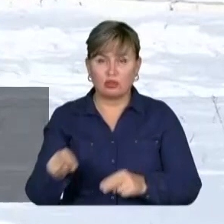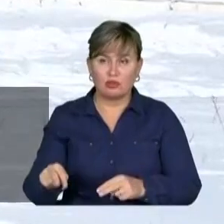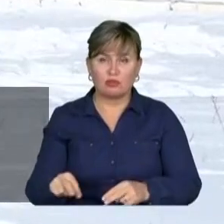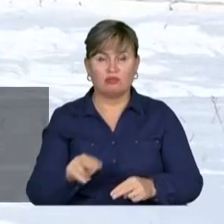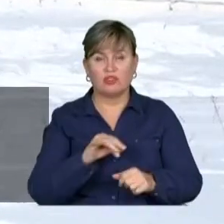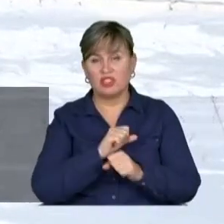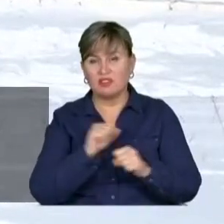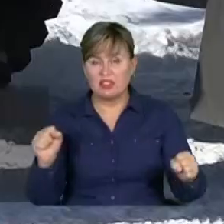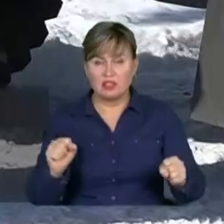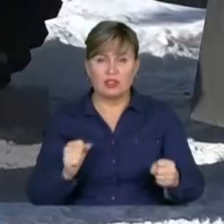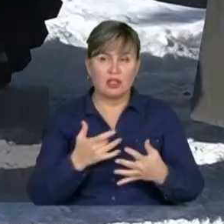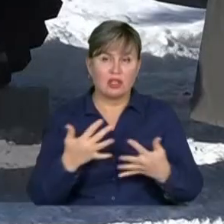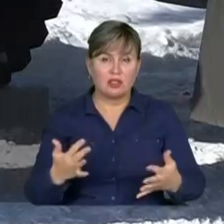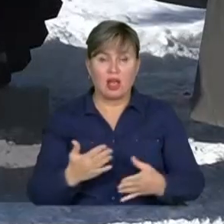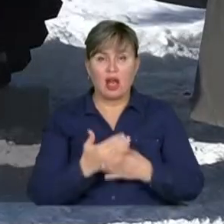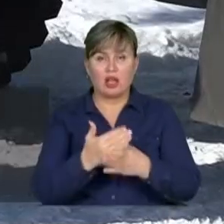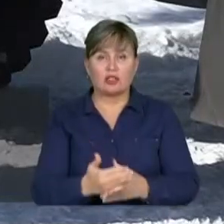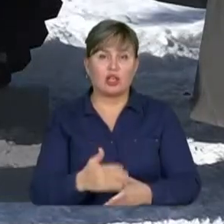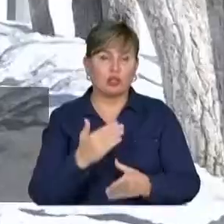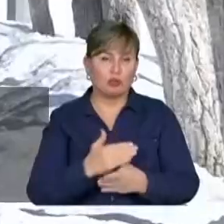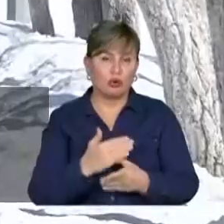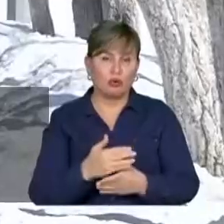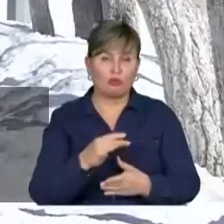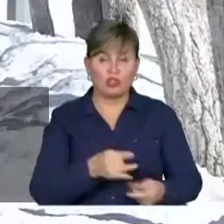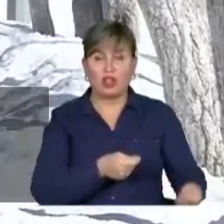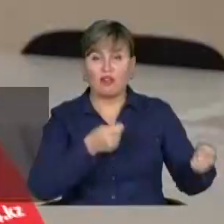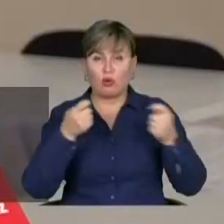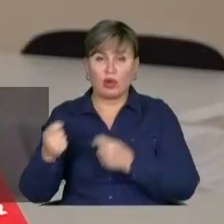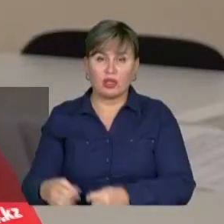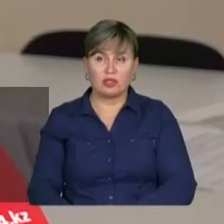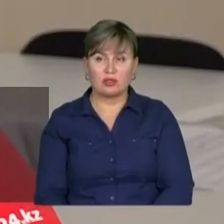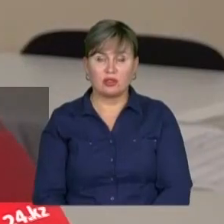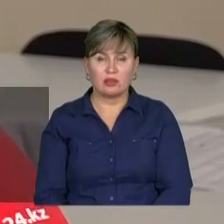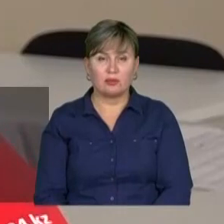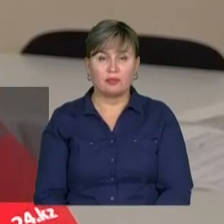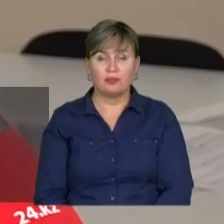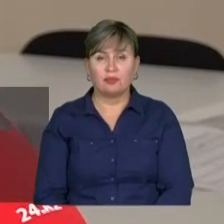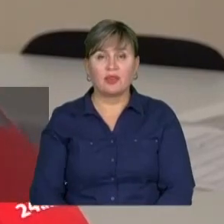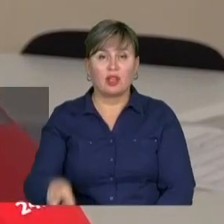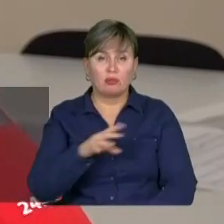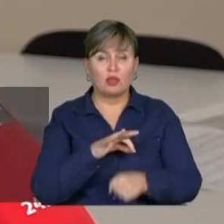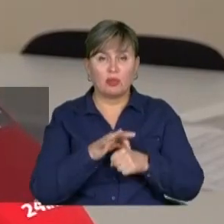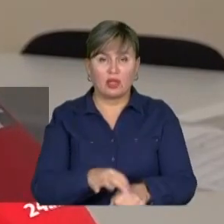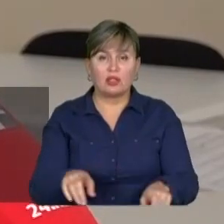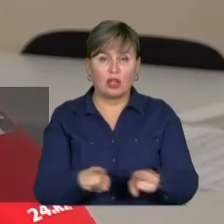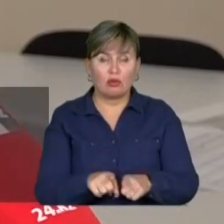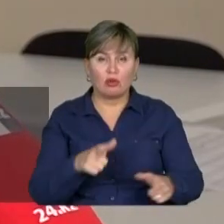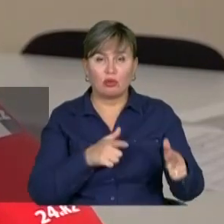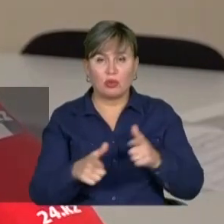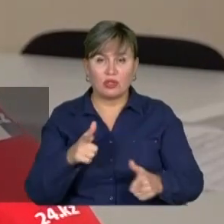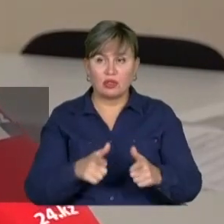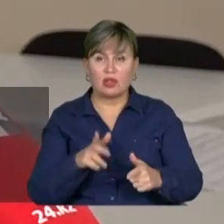обезвреживанию взрывных устройств, оказанию помощи и эвакуации. Мы проходили такую подготовку, как